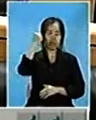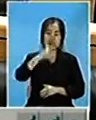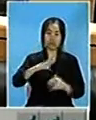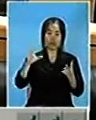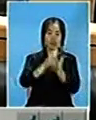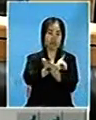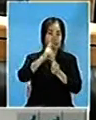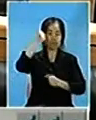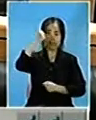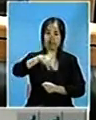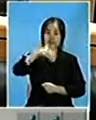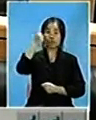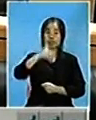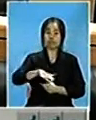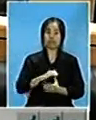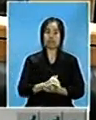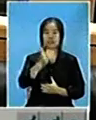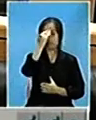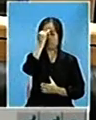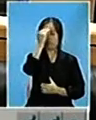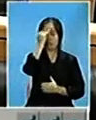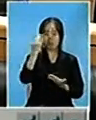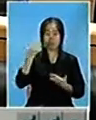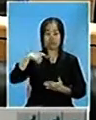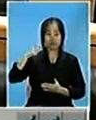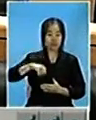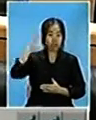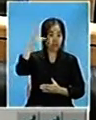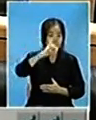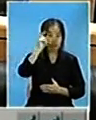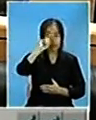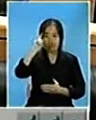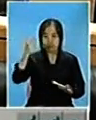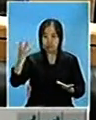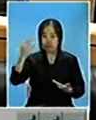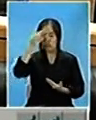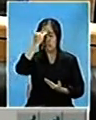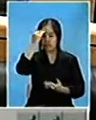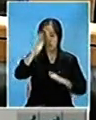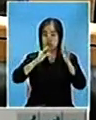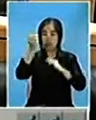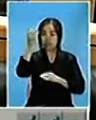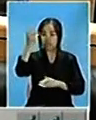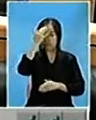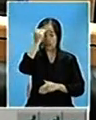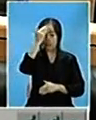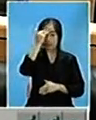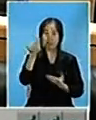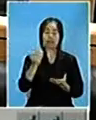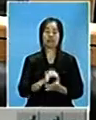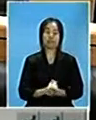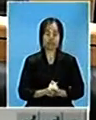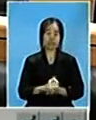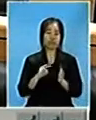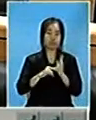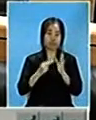ดกับศีลธรรมทำไมล่ะครับศาลมาจากไหนครับไปถึงประจักษ์ศีลตรงข้ามกับเสียงข้างมากผมเลยบอกว่าเสียงข้างม